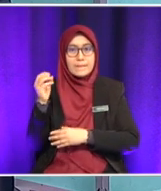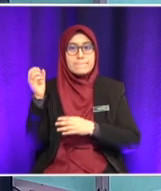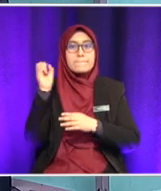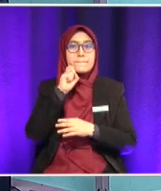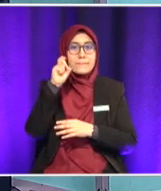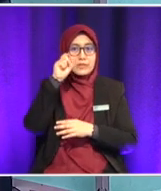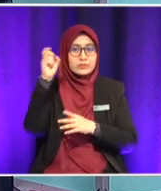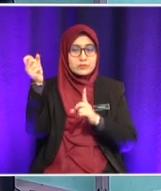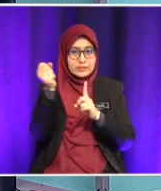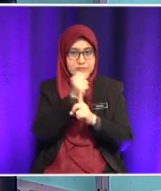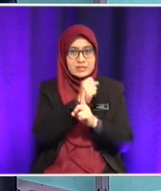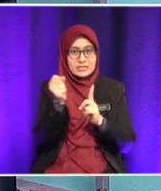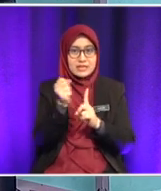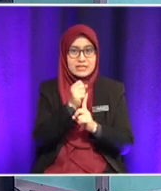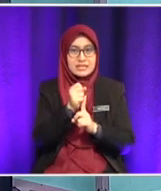2